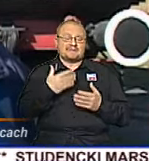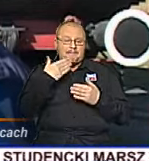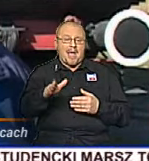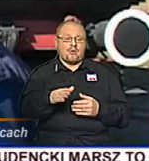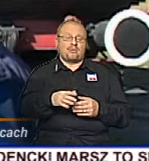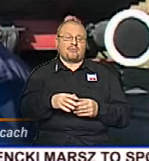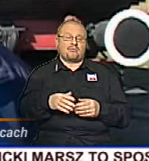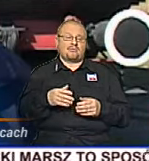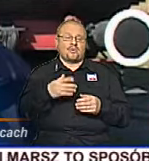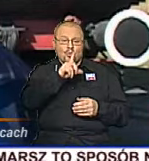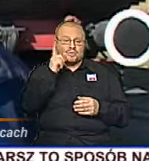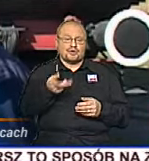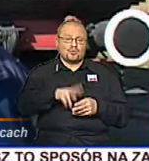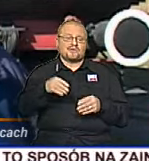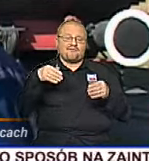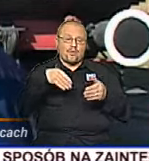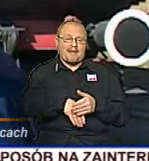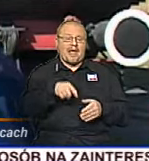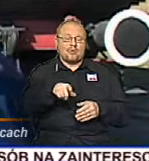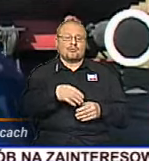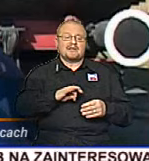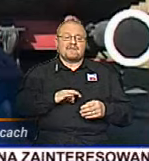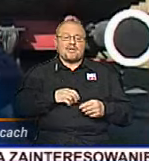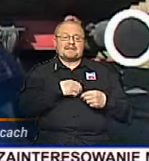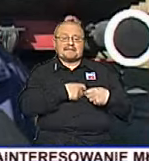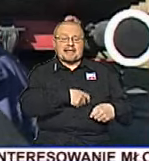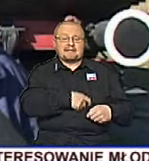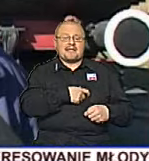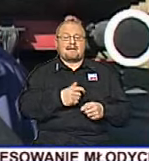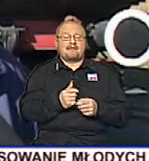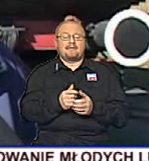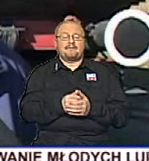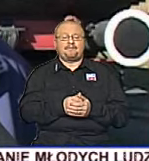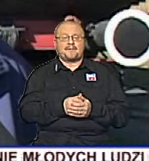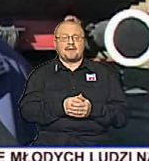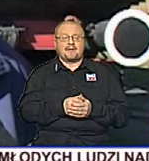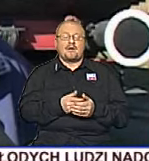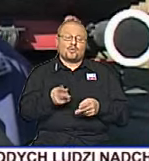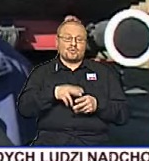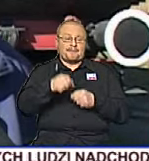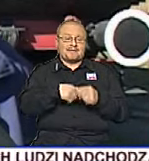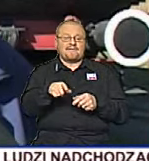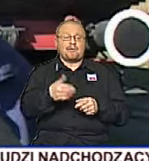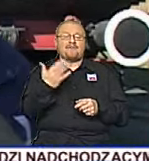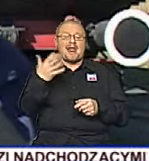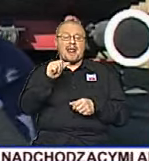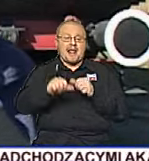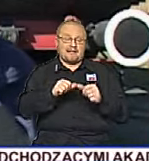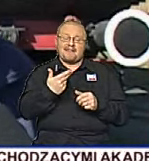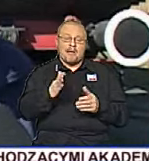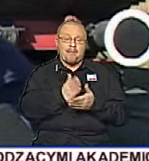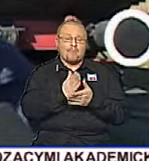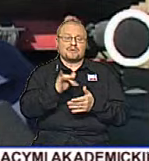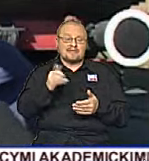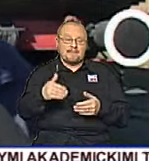którzy tutaj wkładają swoje serce. Tutaj przepracowaliśmy wiele lat pracy. I nie pomóc im na